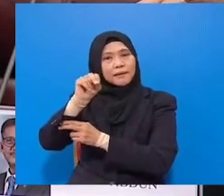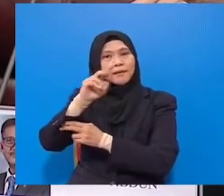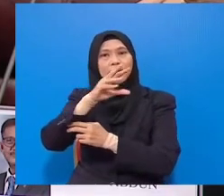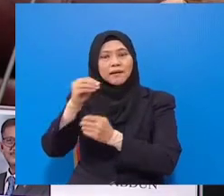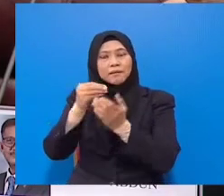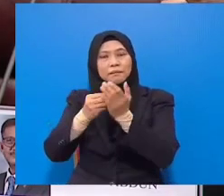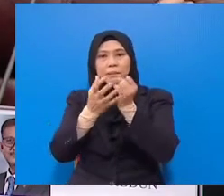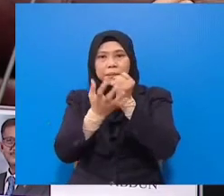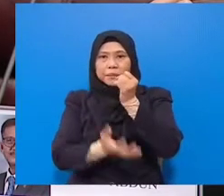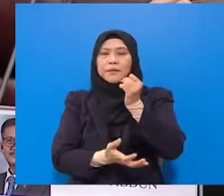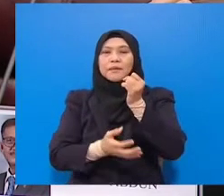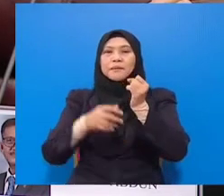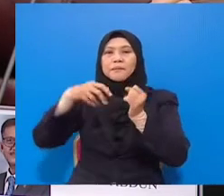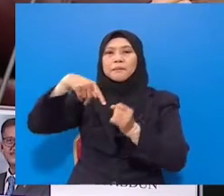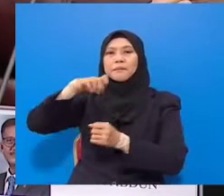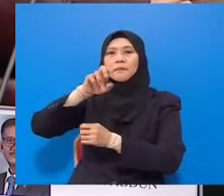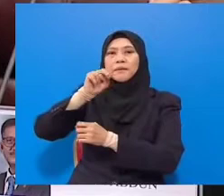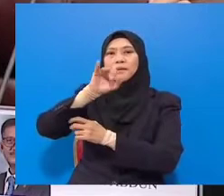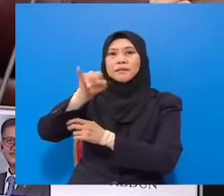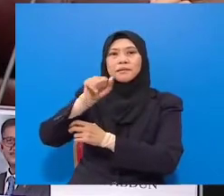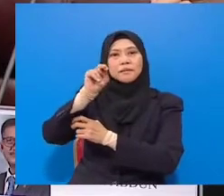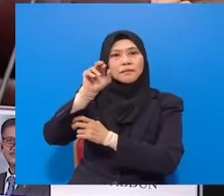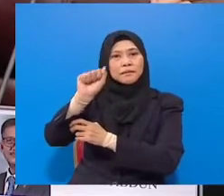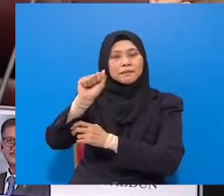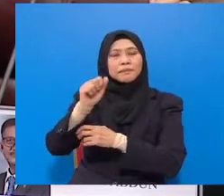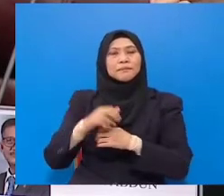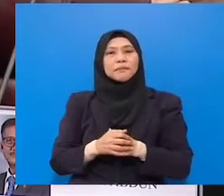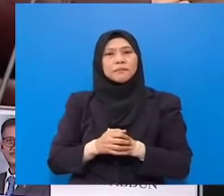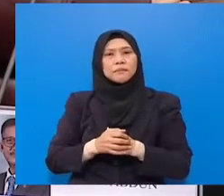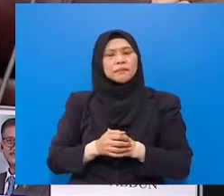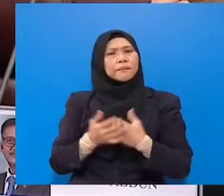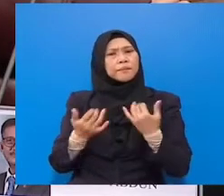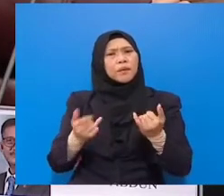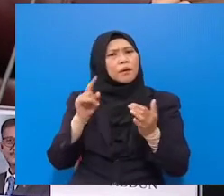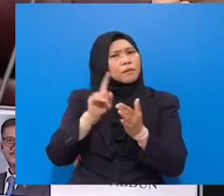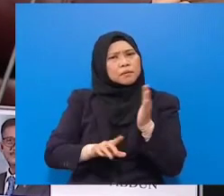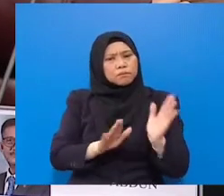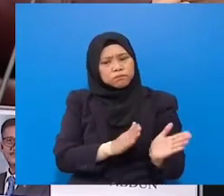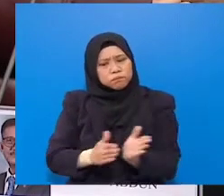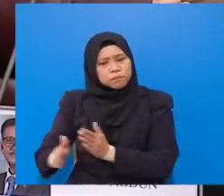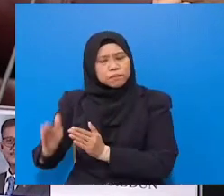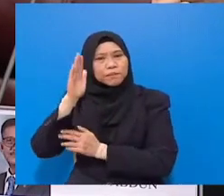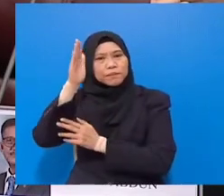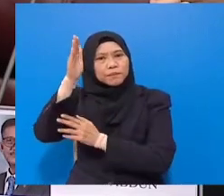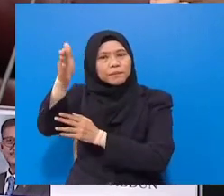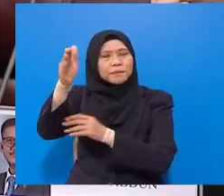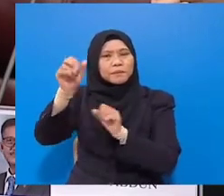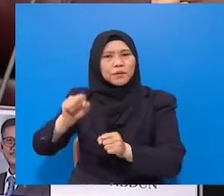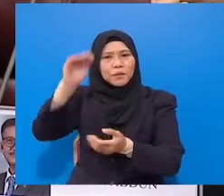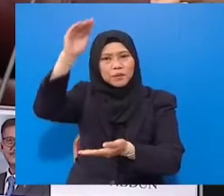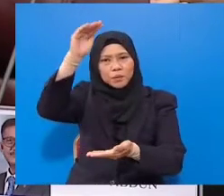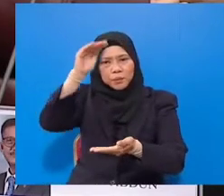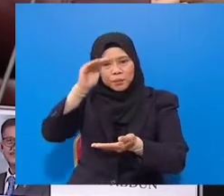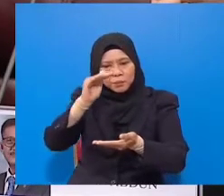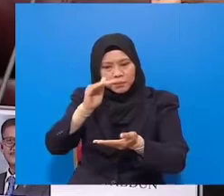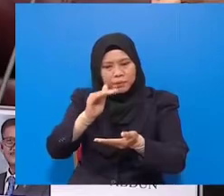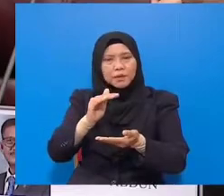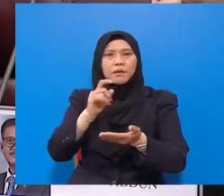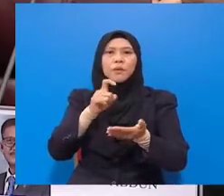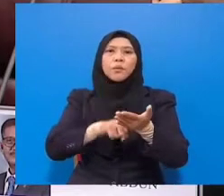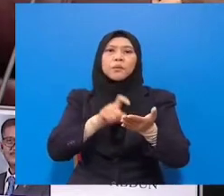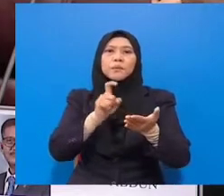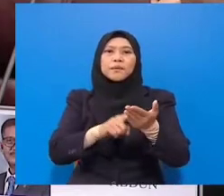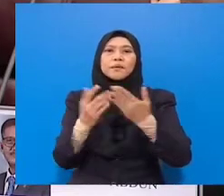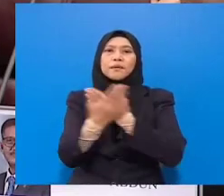soalan saya apakah rancangan kerajaan dimasa akan datang dalam menurunkan kadar hutan negara ini